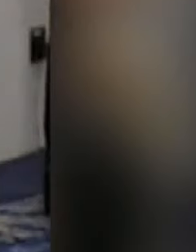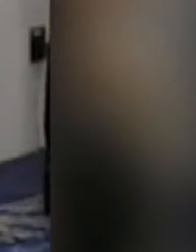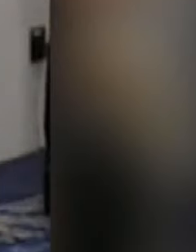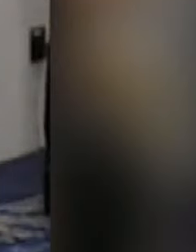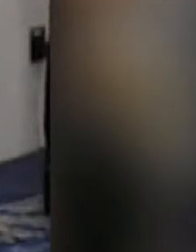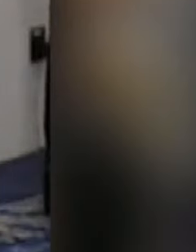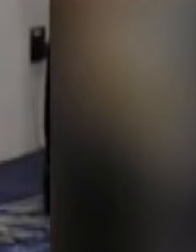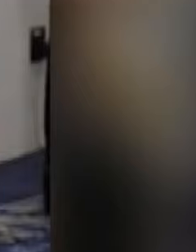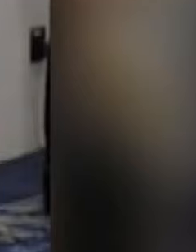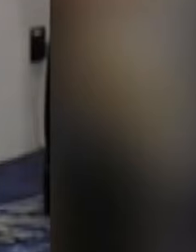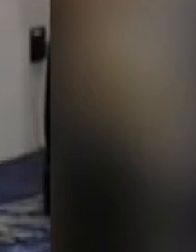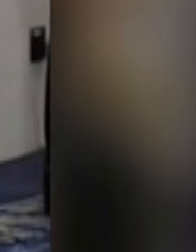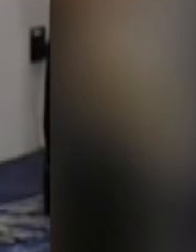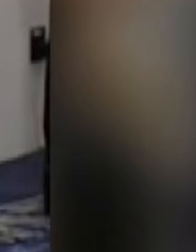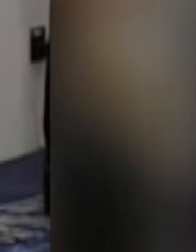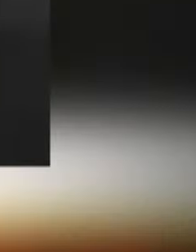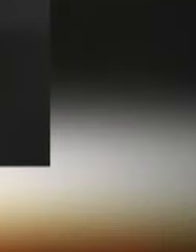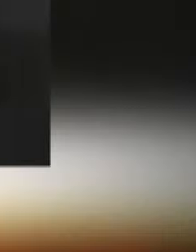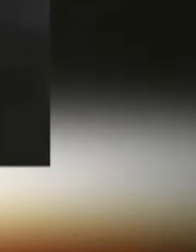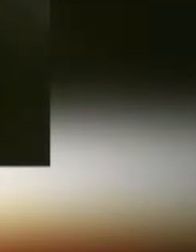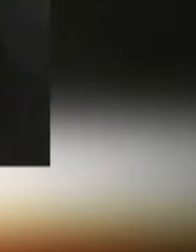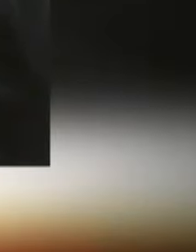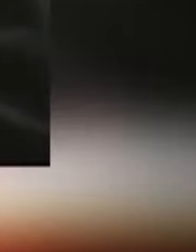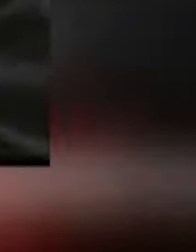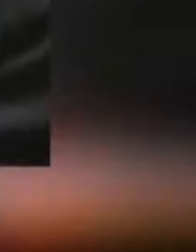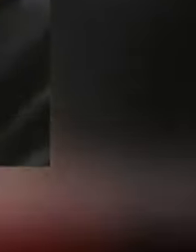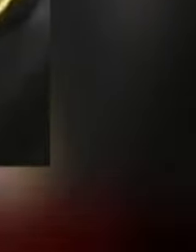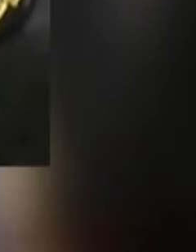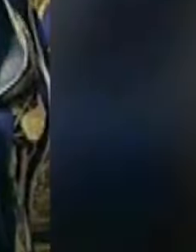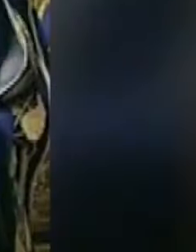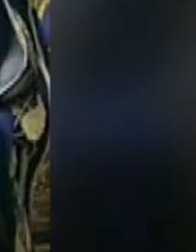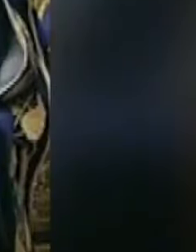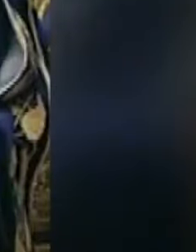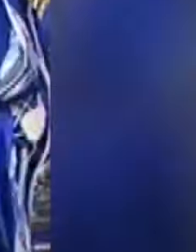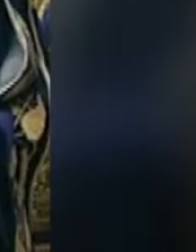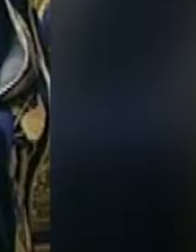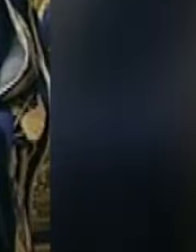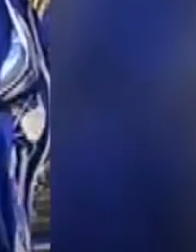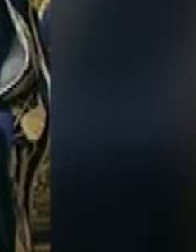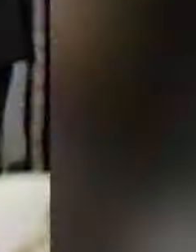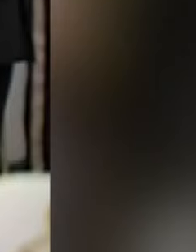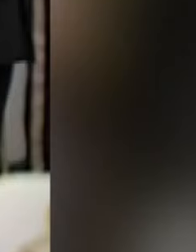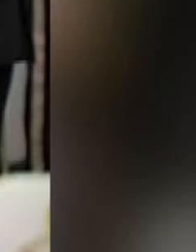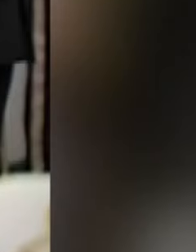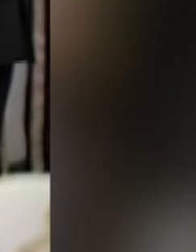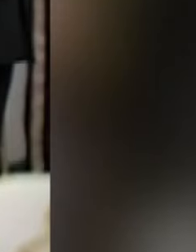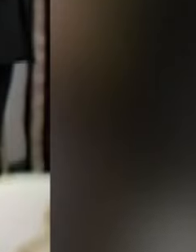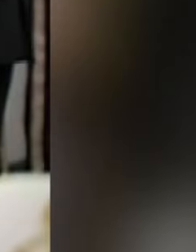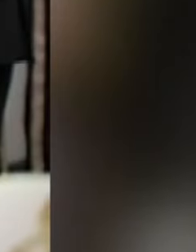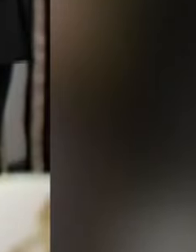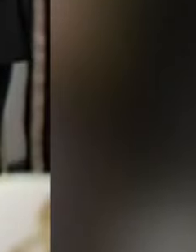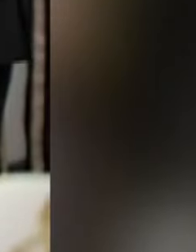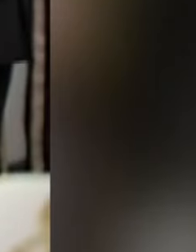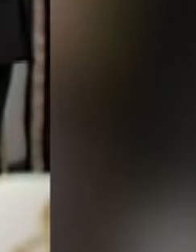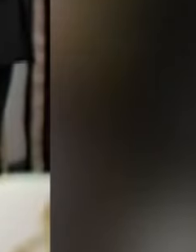ini dapat dilihat menerusi siri-siri keberangkatan Kebawah Duli Yang Maha Mulia dan Kebawah Duli Yang Maha Mulia Paduka